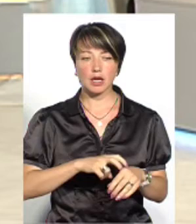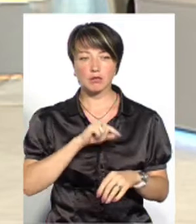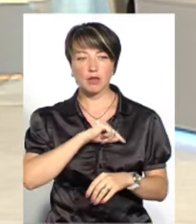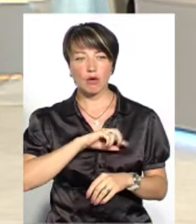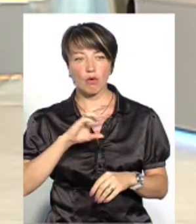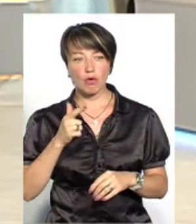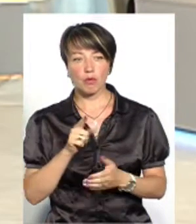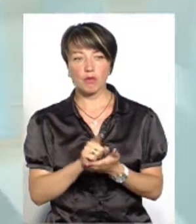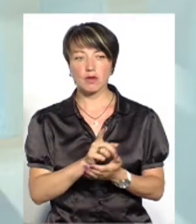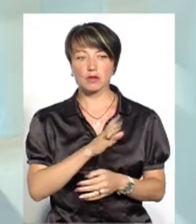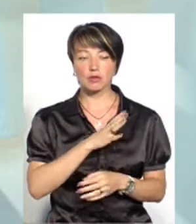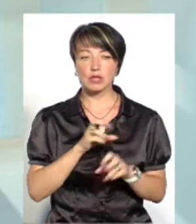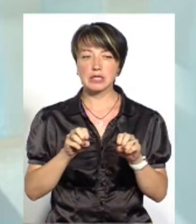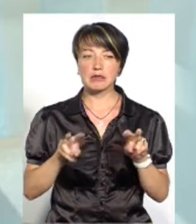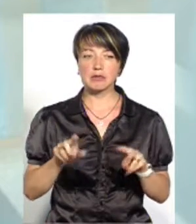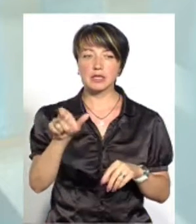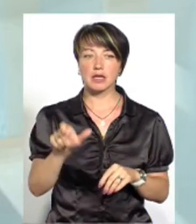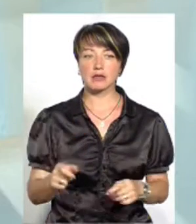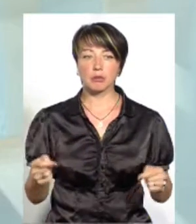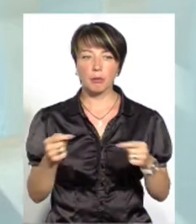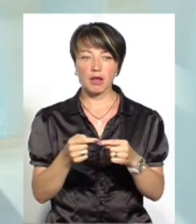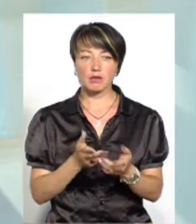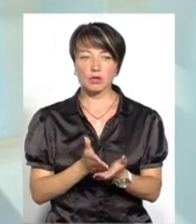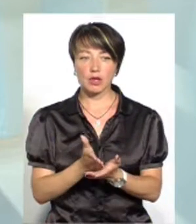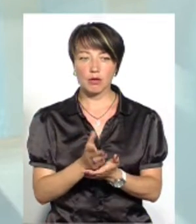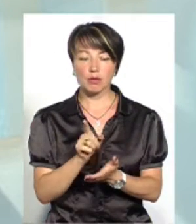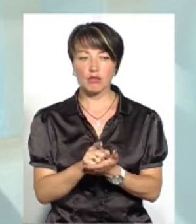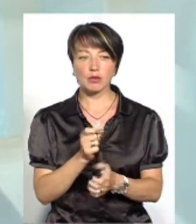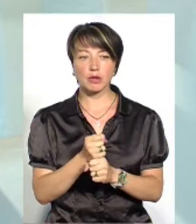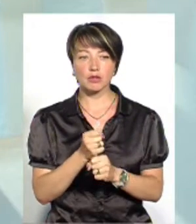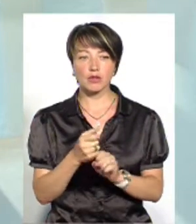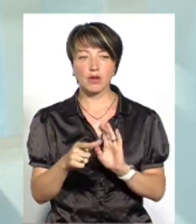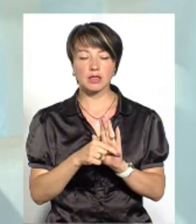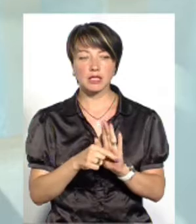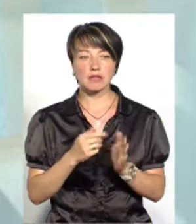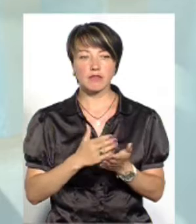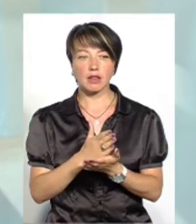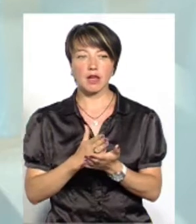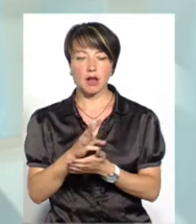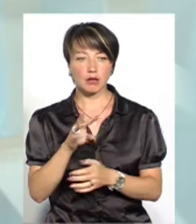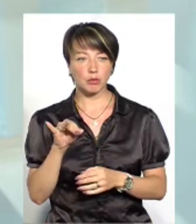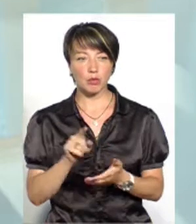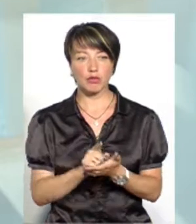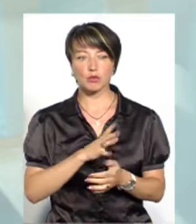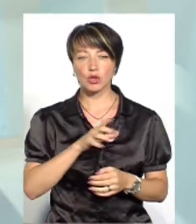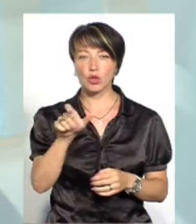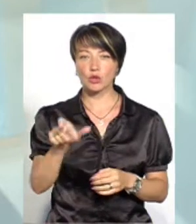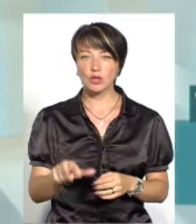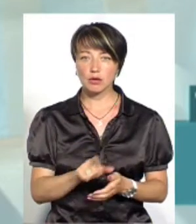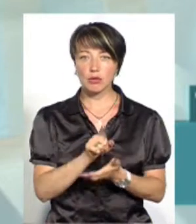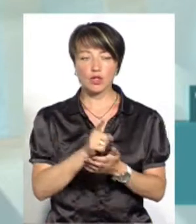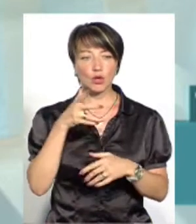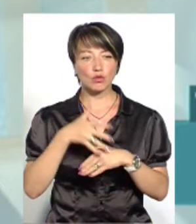психолог, це повинен бути спеціаліст певного напрямку, який повинен працювати з ветераном. Це повинна бути людина, яка